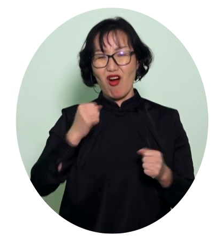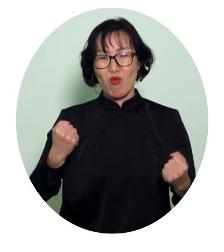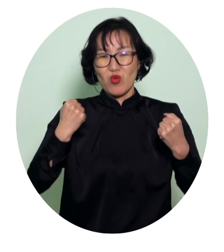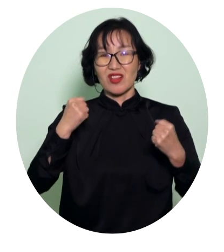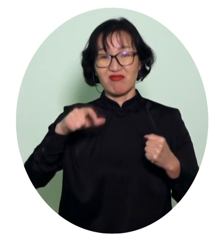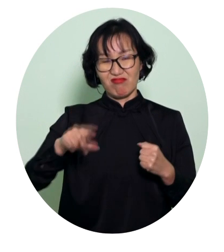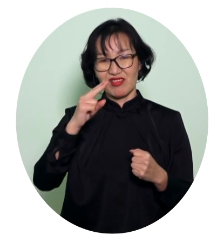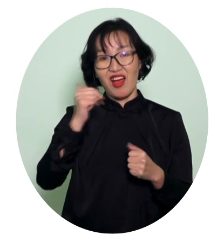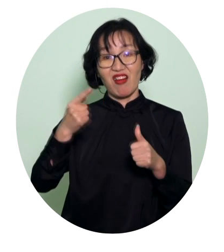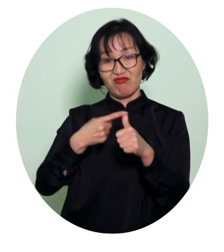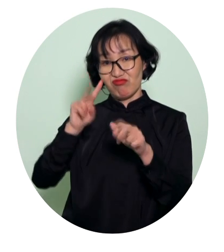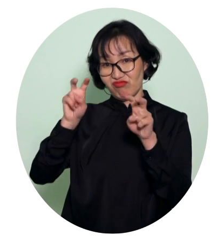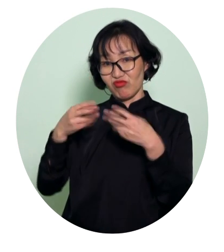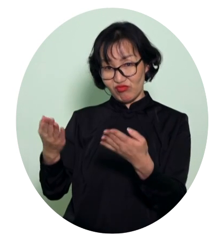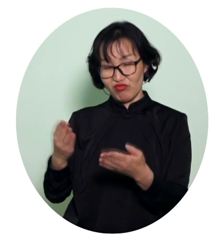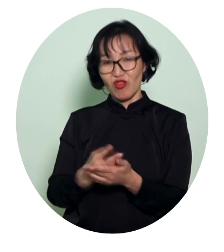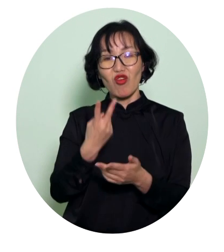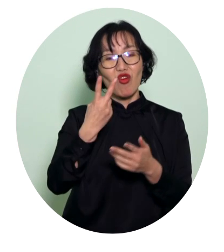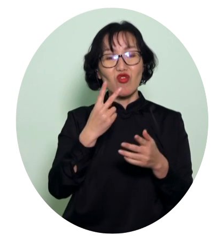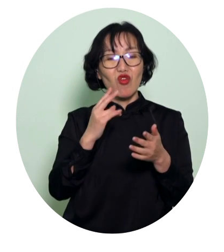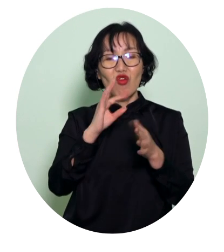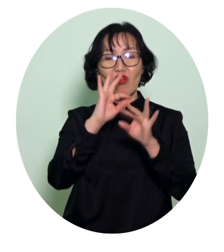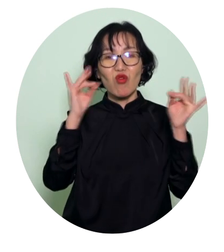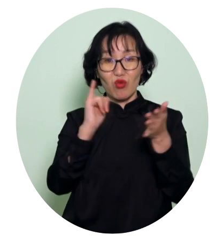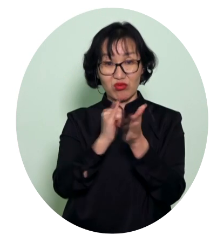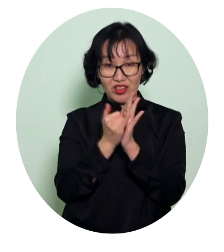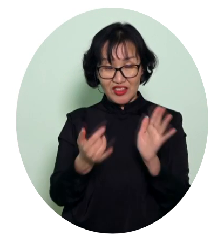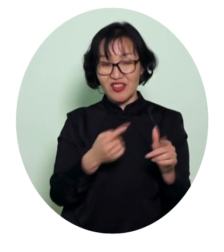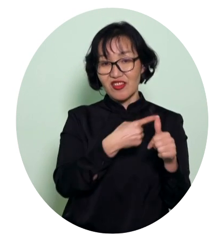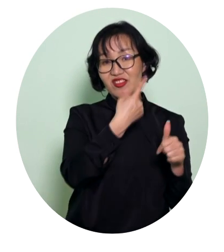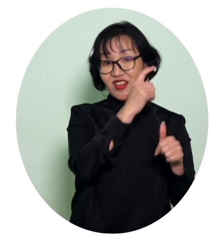Нэг нь эсгэл, нөгөөдг нь эсгэл гэсэн 2 өөр утгатай байна.